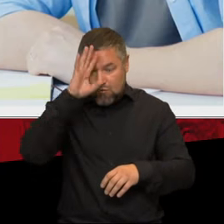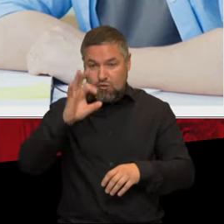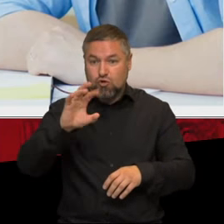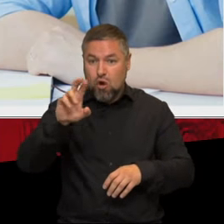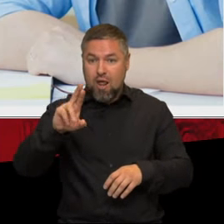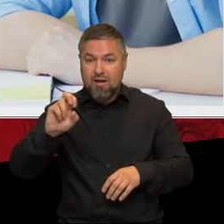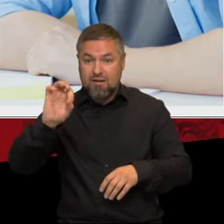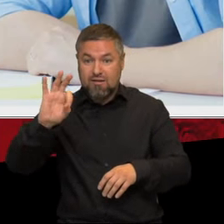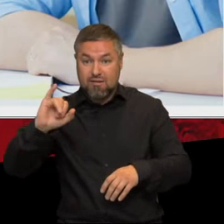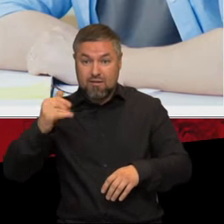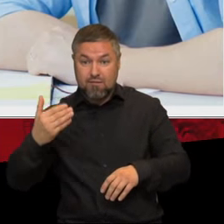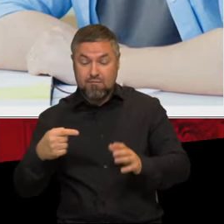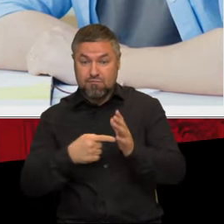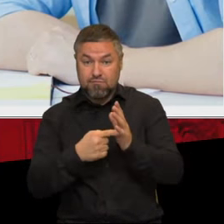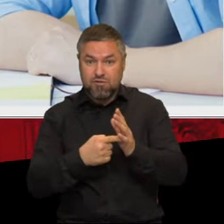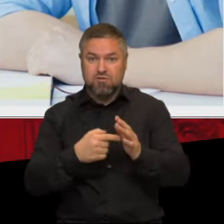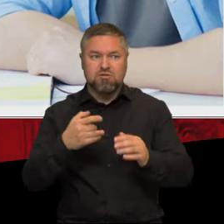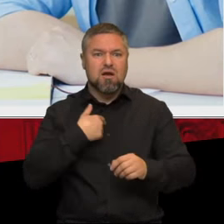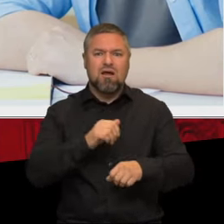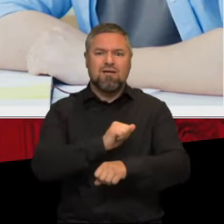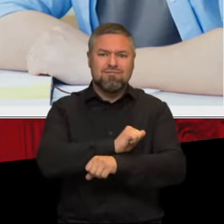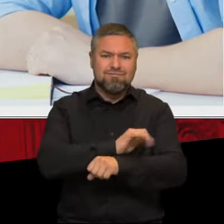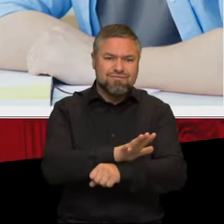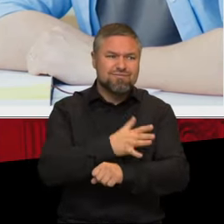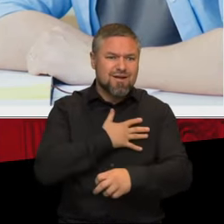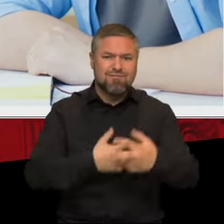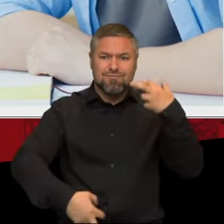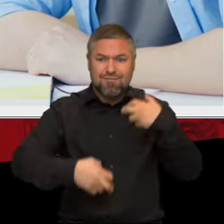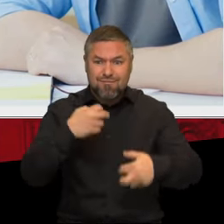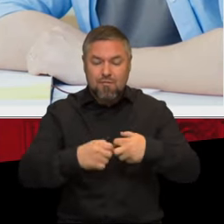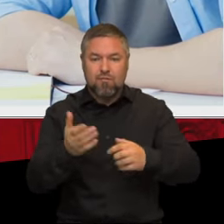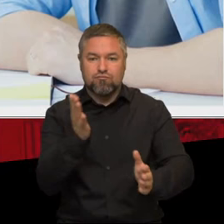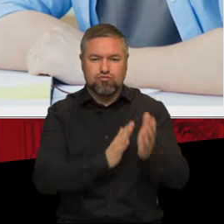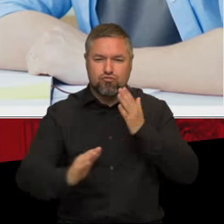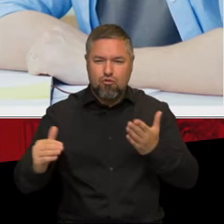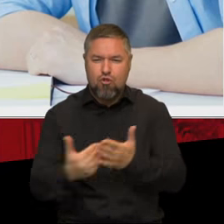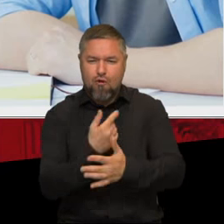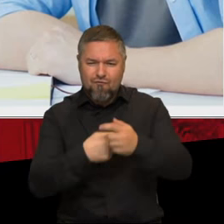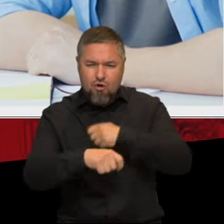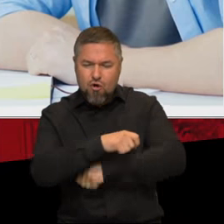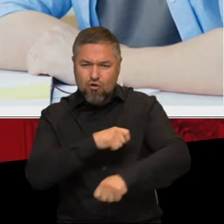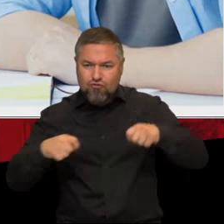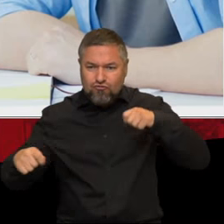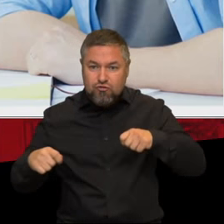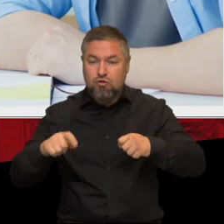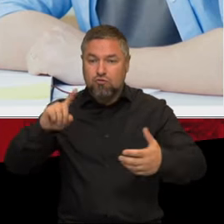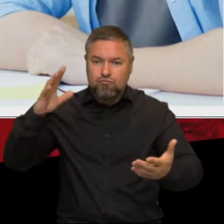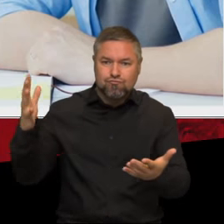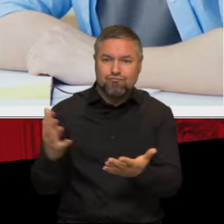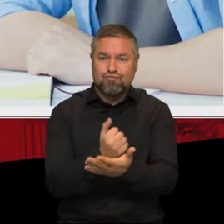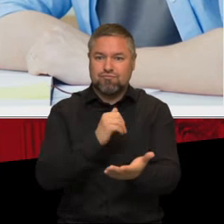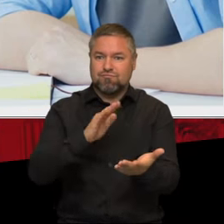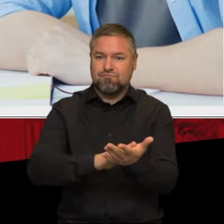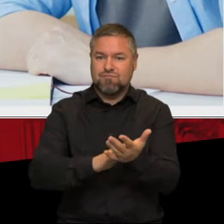Team, które mimo ograniczeń wynikających z pandemii przygotowały nowe rozwiązania i